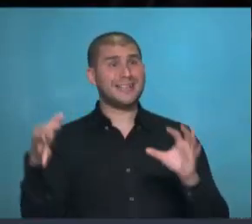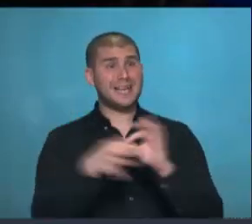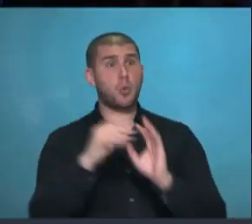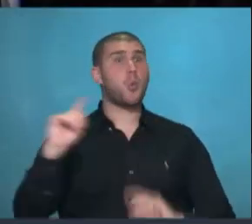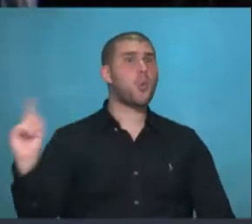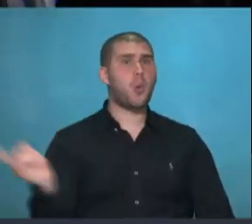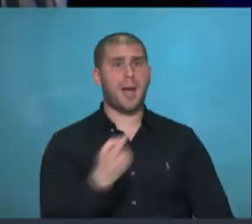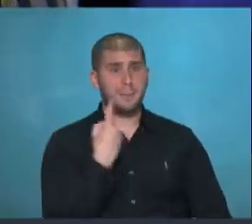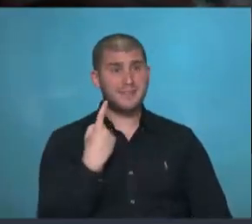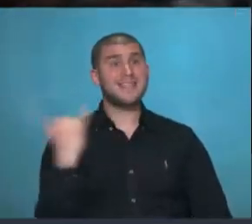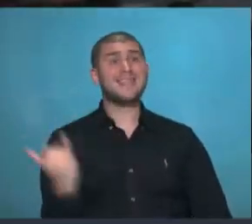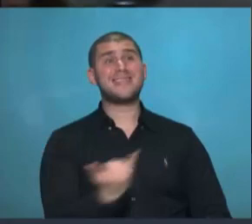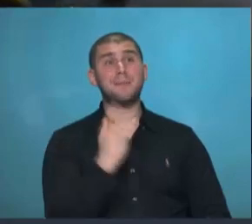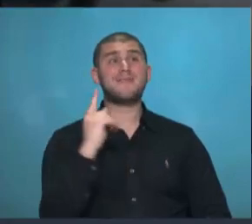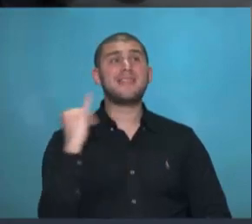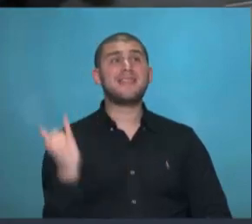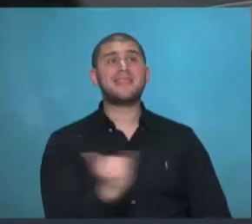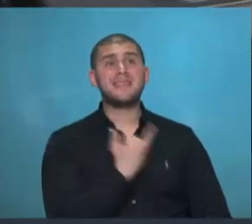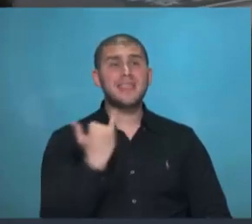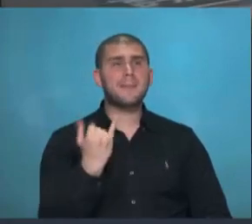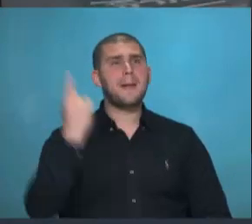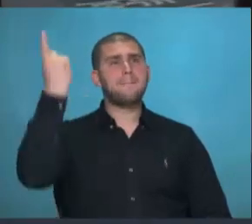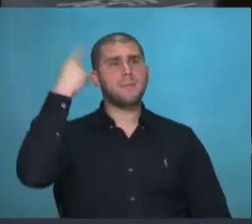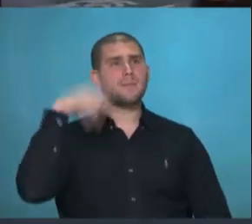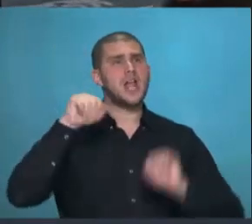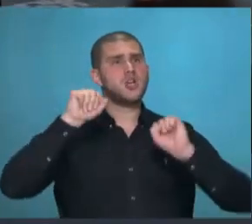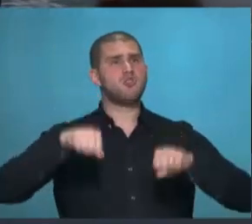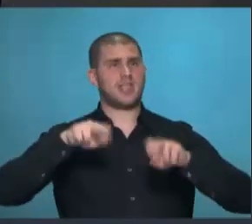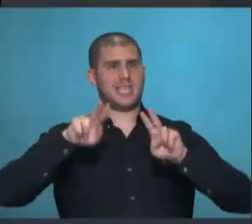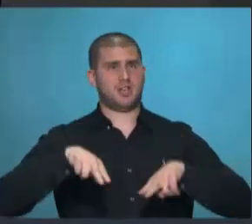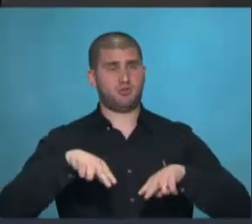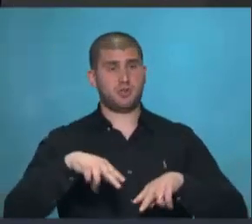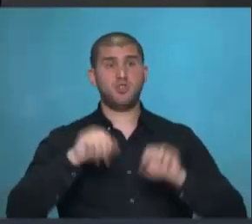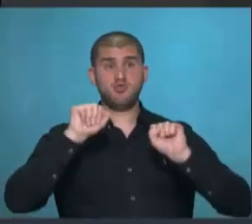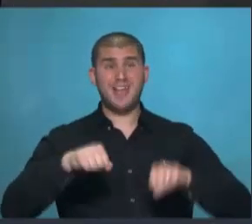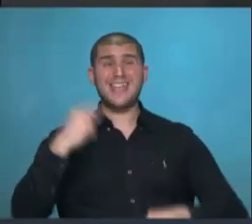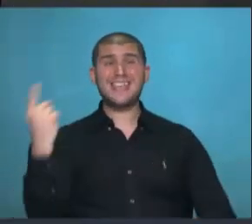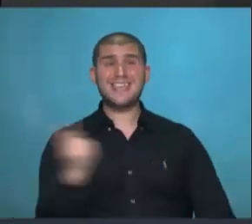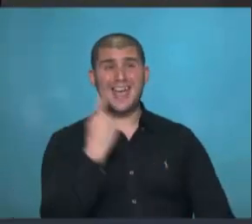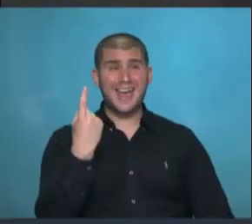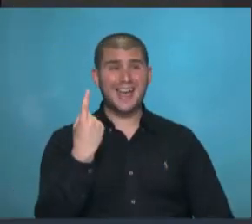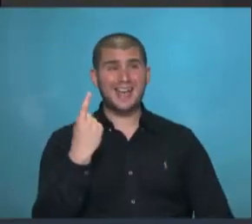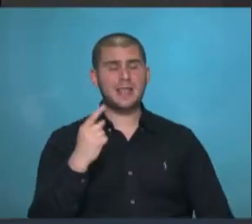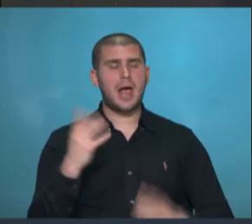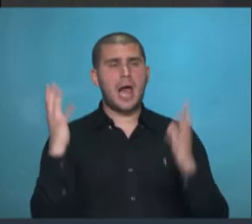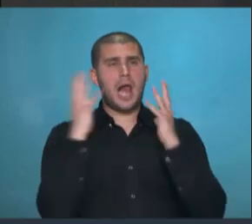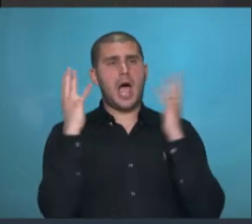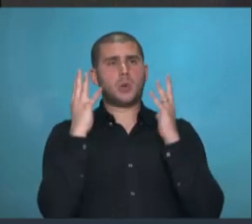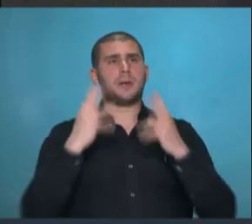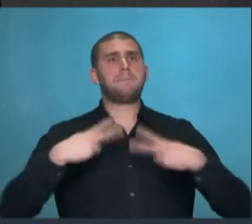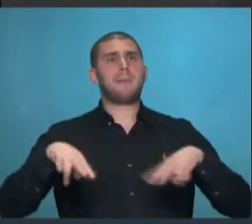כולם, ותמיד, אבל תמיד, מאיימות על השליט הקיים. השליט היחיד לחוץ,